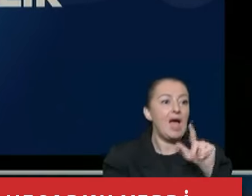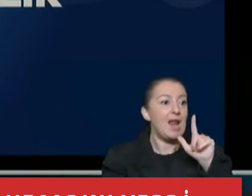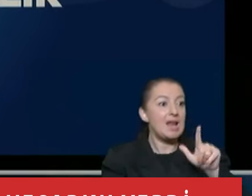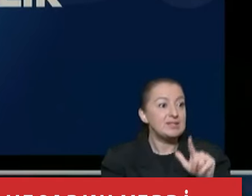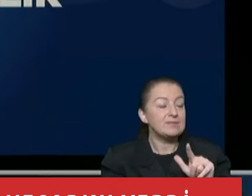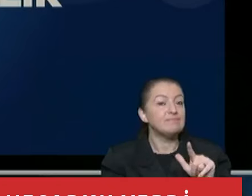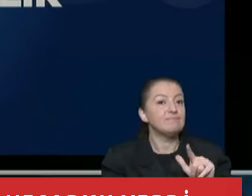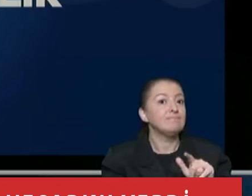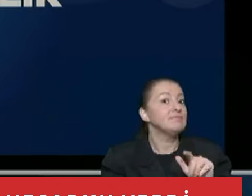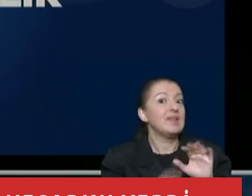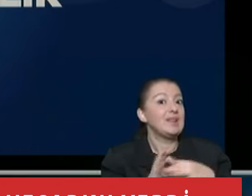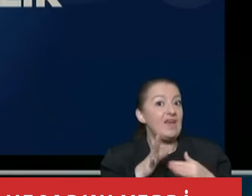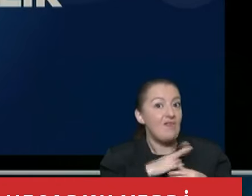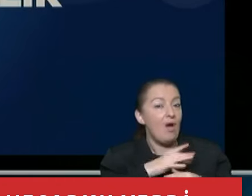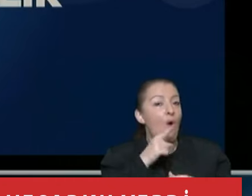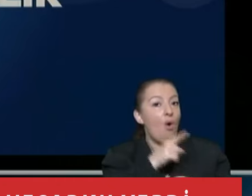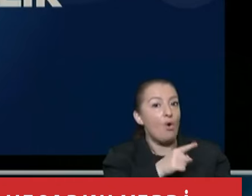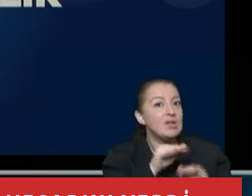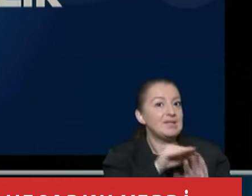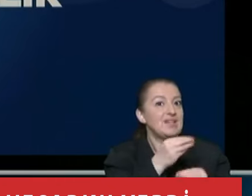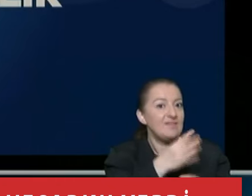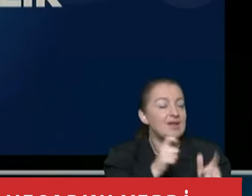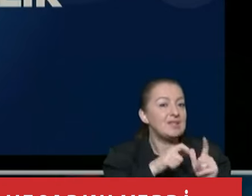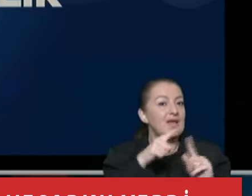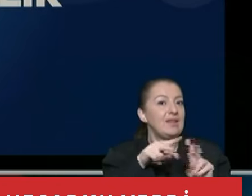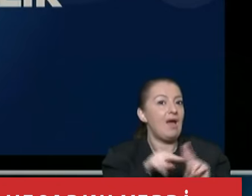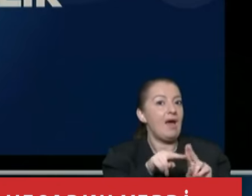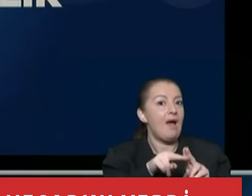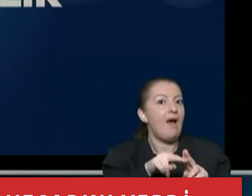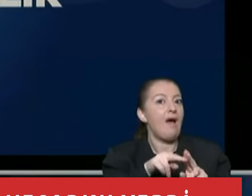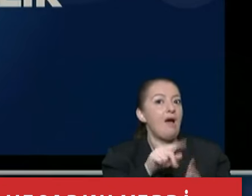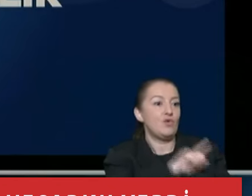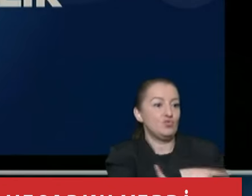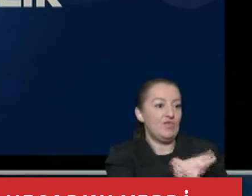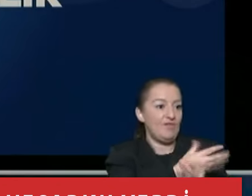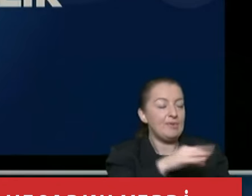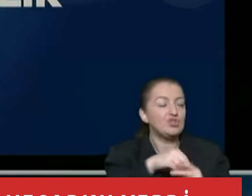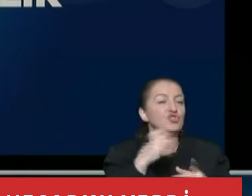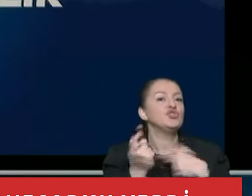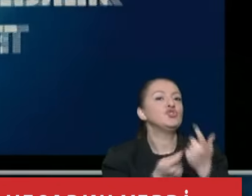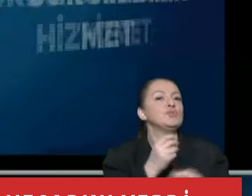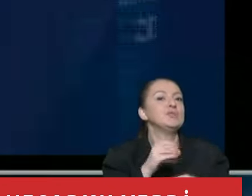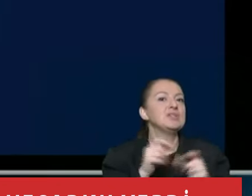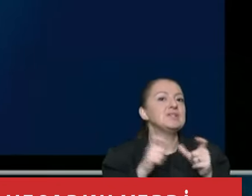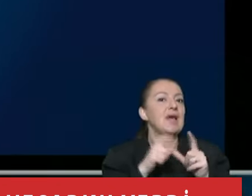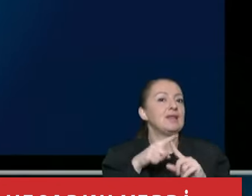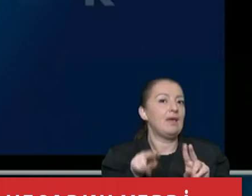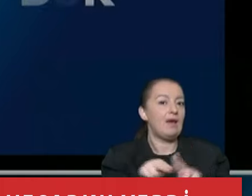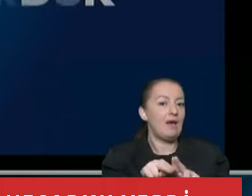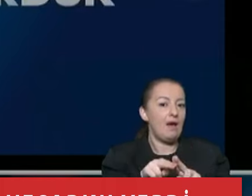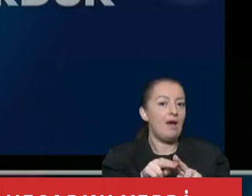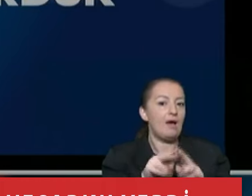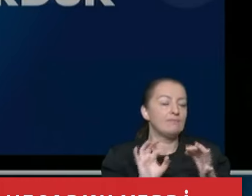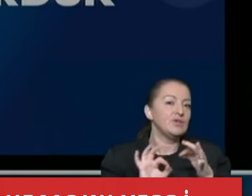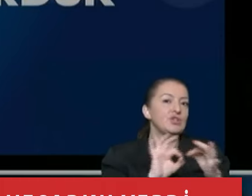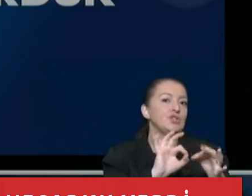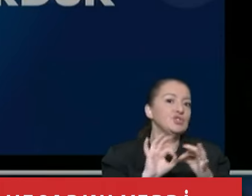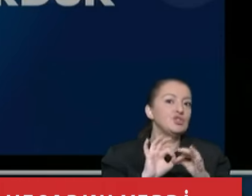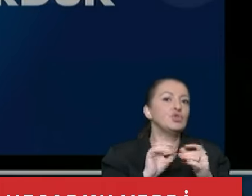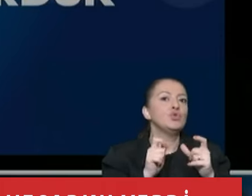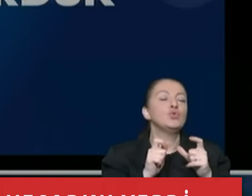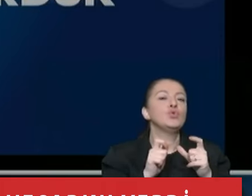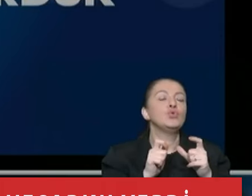karşılamak sivil toplumun kapasitesini güçlendirmek adına çalışmalar yapmak üzere sivil toplum kuruluşları ilişkileri şube